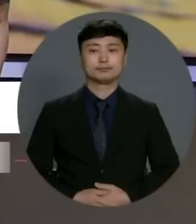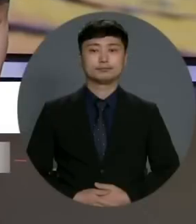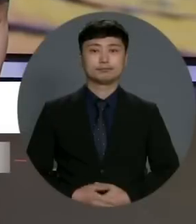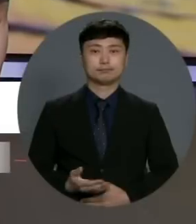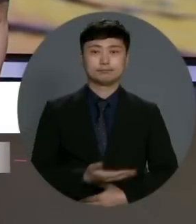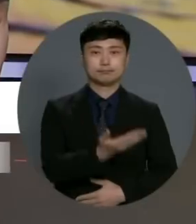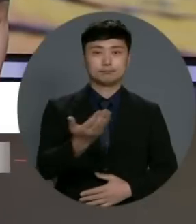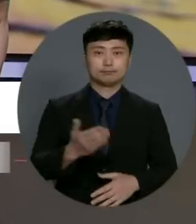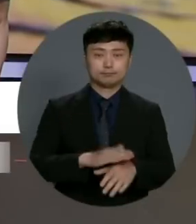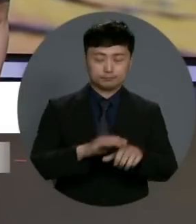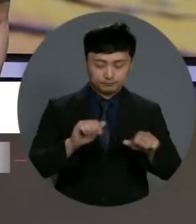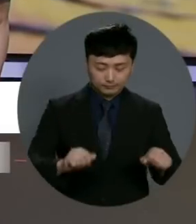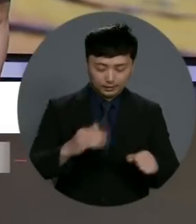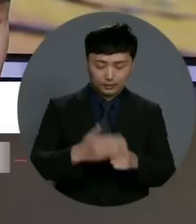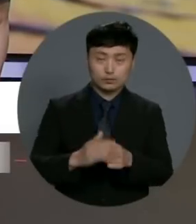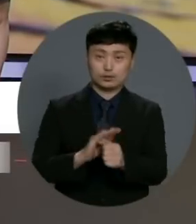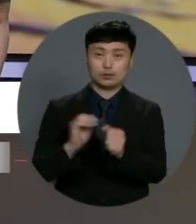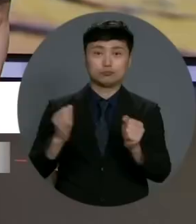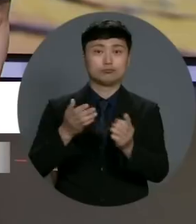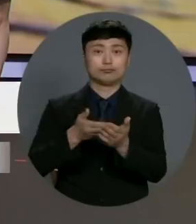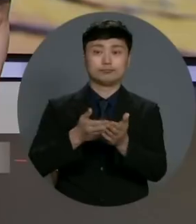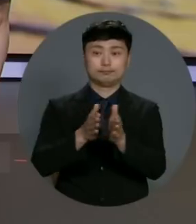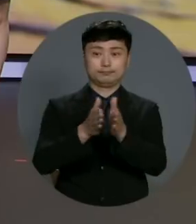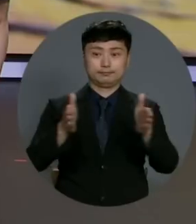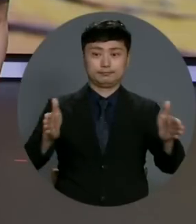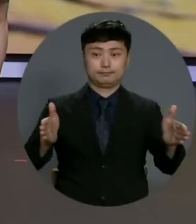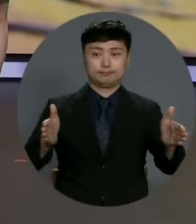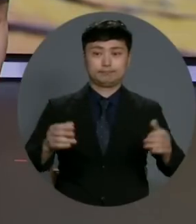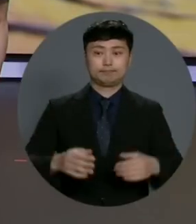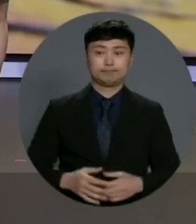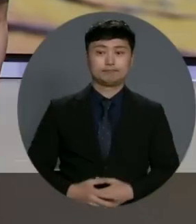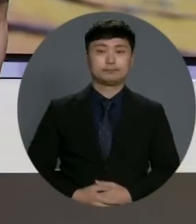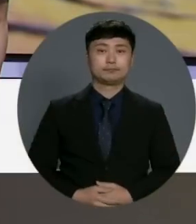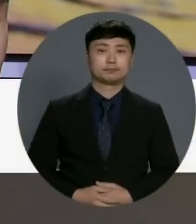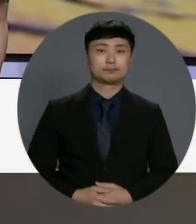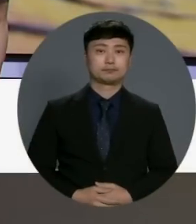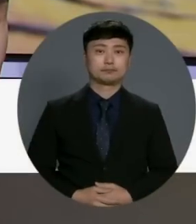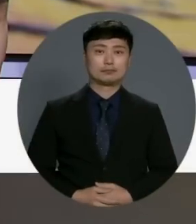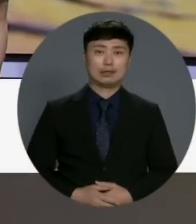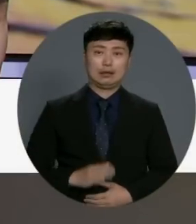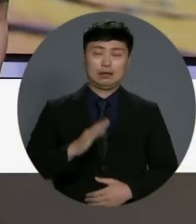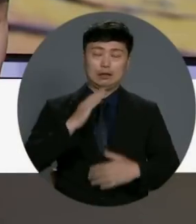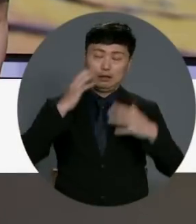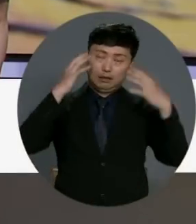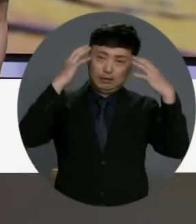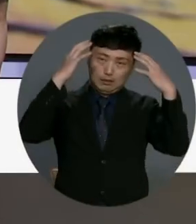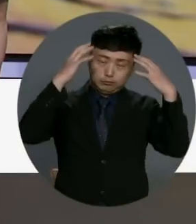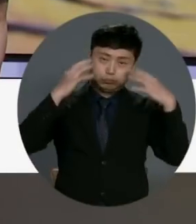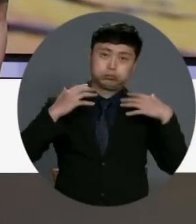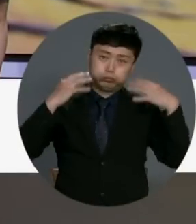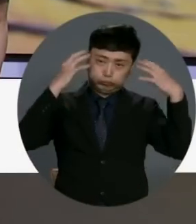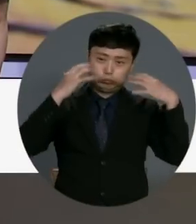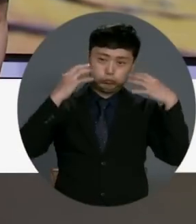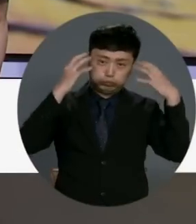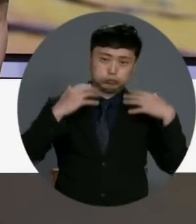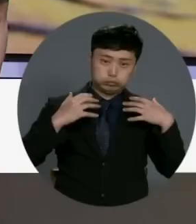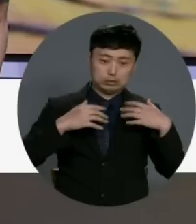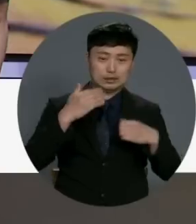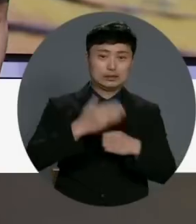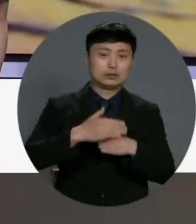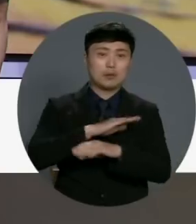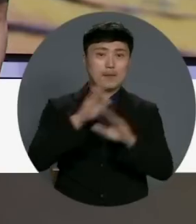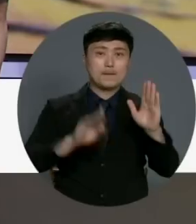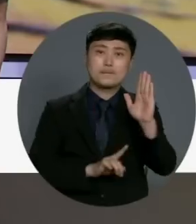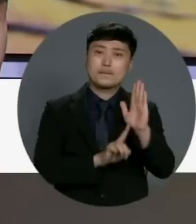여러분 안녕하십니까? 대구 경북 소식 전해드립니다. 정말 더워도 너무 덥습니다. 오늘 대구의 낮 최고